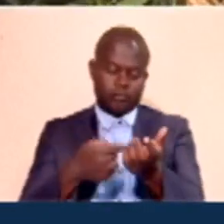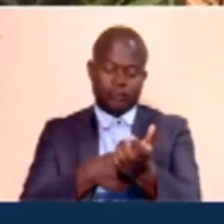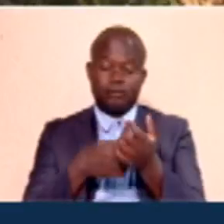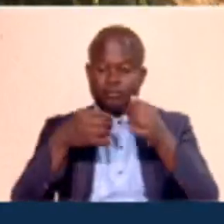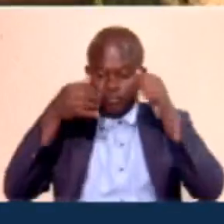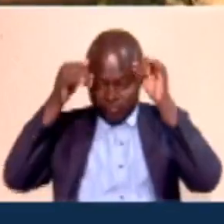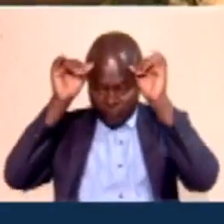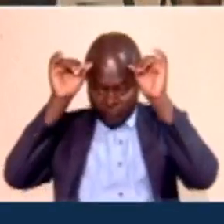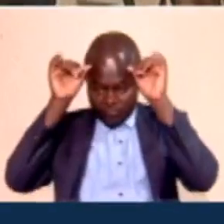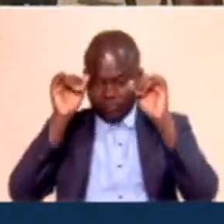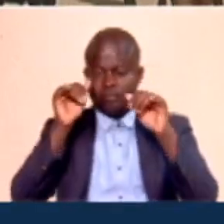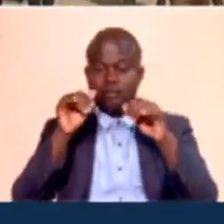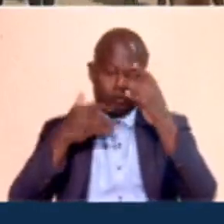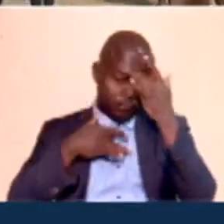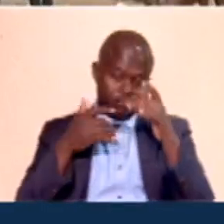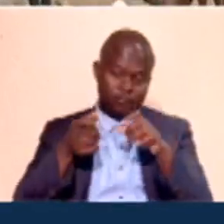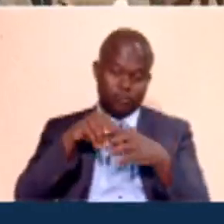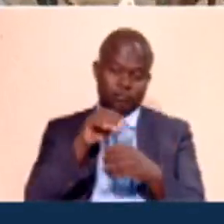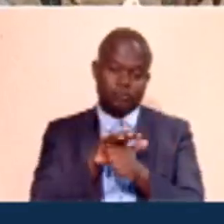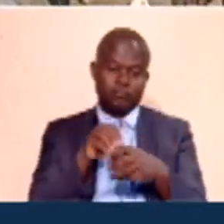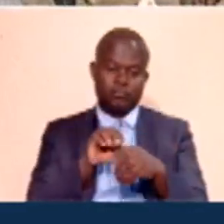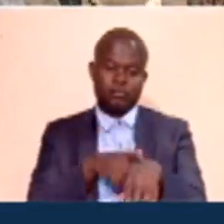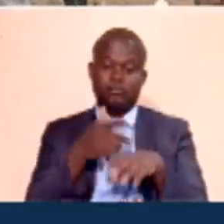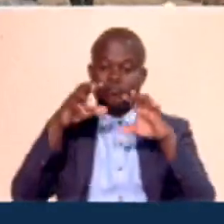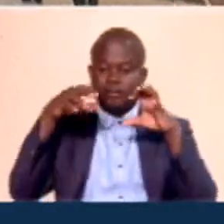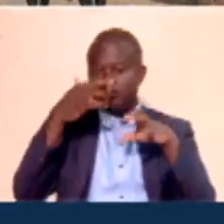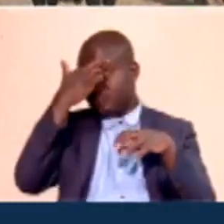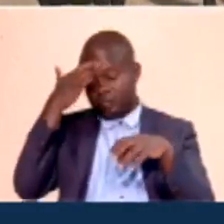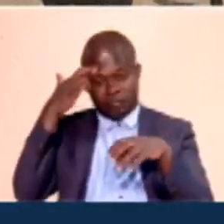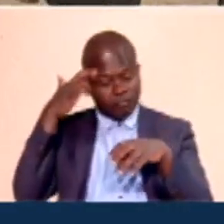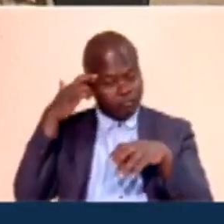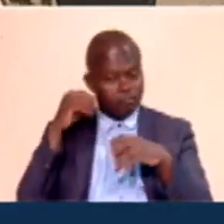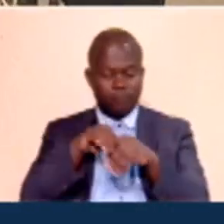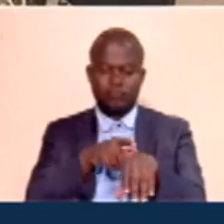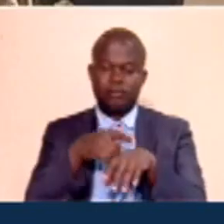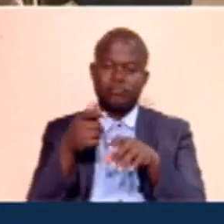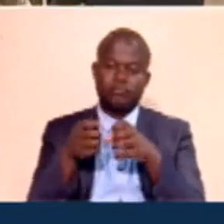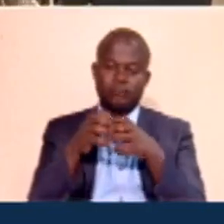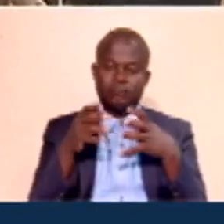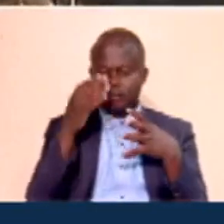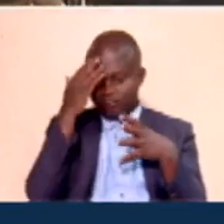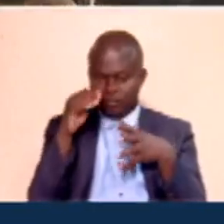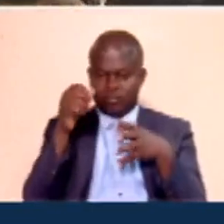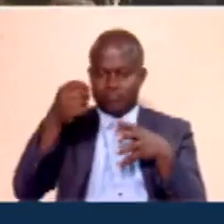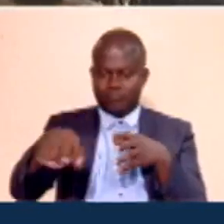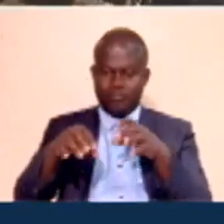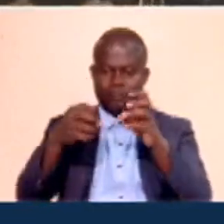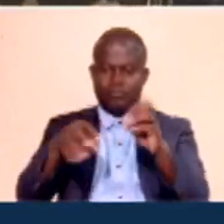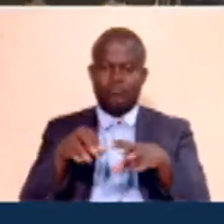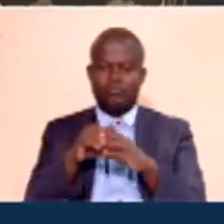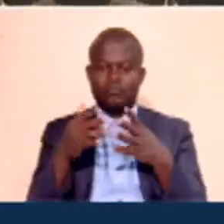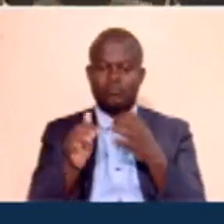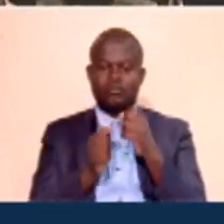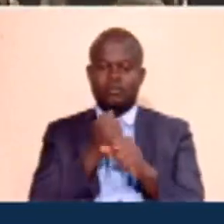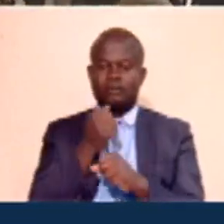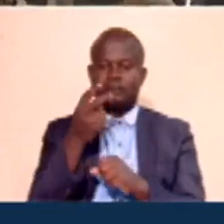indwara y'ubuganga yiyongera cyane mu gihe cy'imvura ariyo mpamvu yakajije umurego mu itumba cyane ko amagi y'udukoko duhitera ashobora kumara